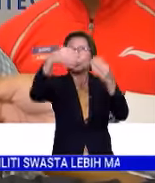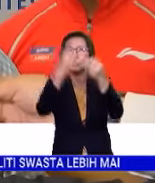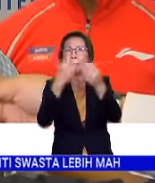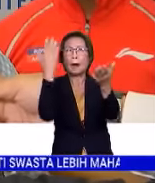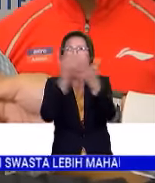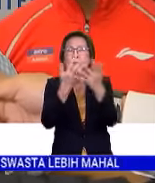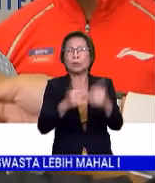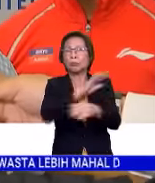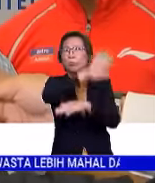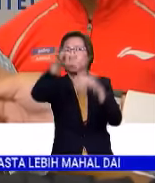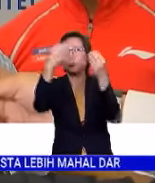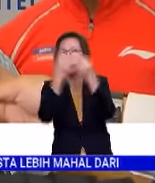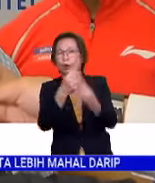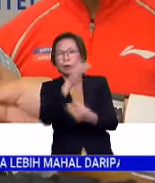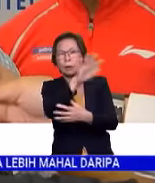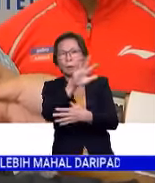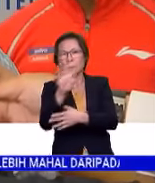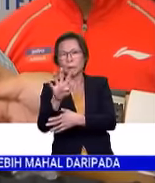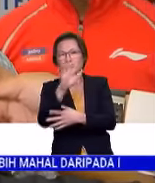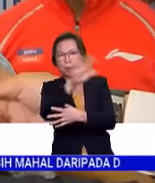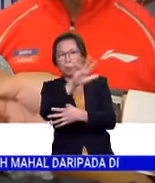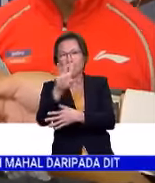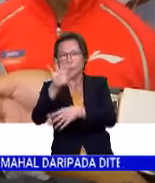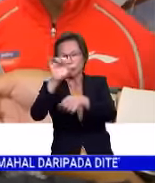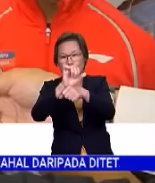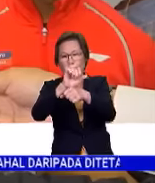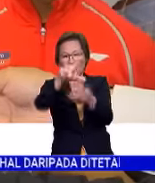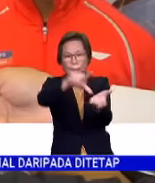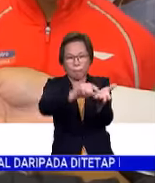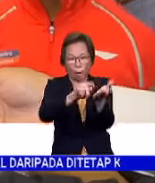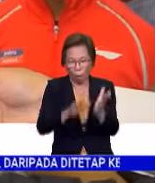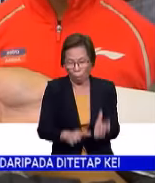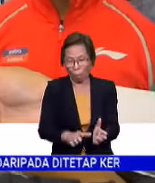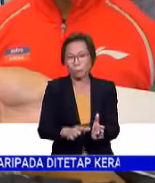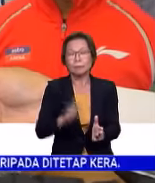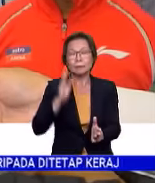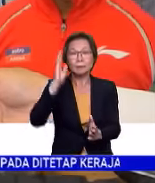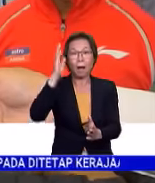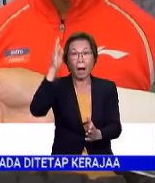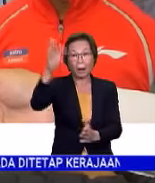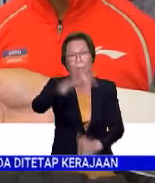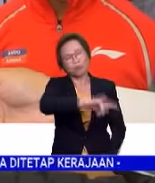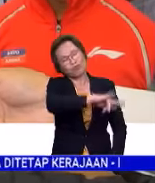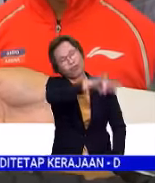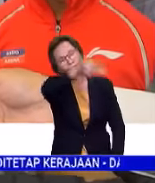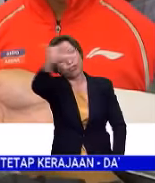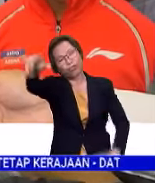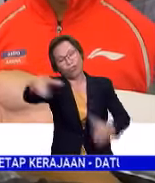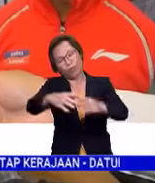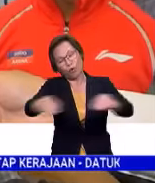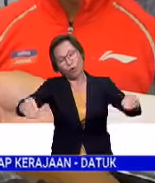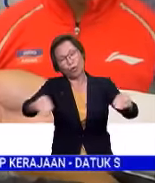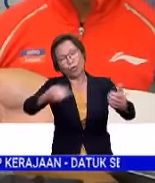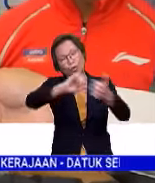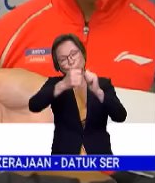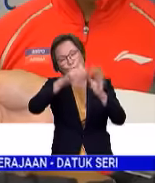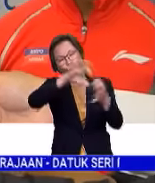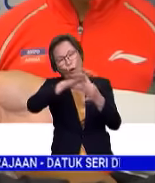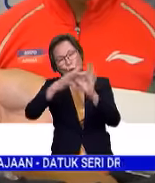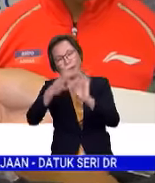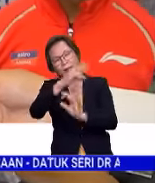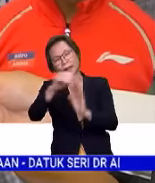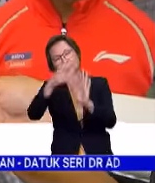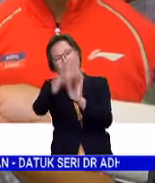ini 54 petugas media keseluruhannya yang akan pergi ke Tokyo sempena Sukan Olimpik dan juga